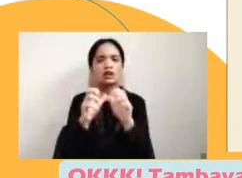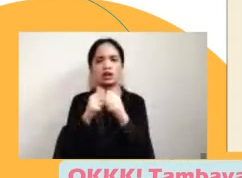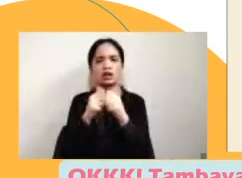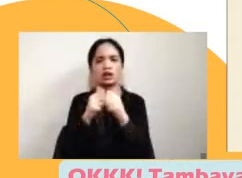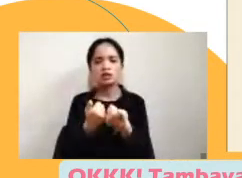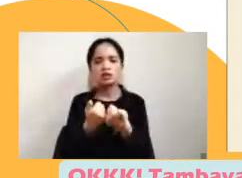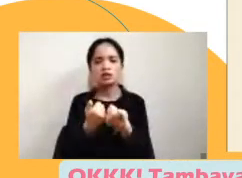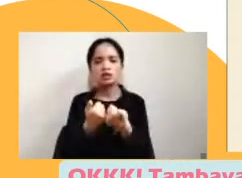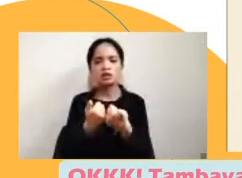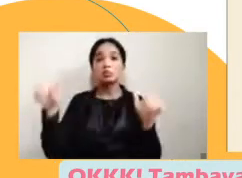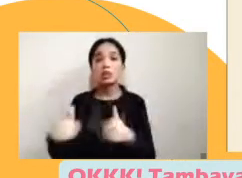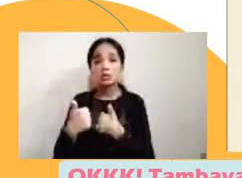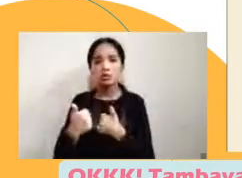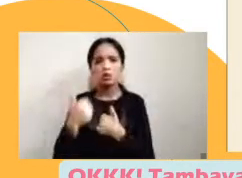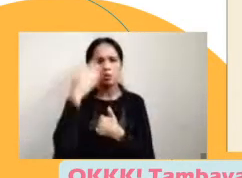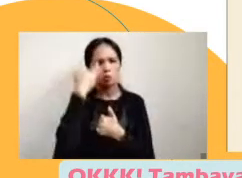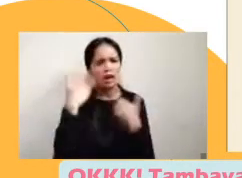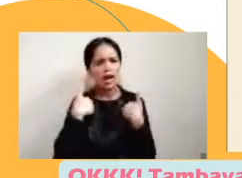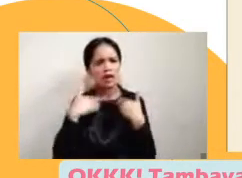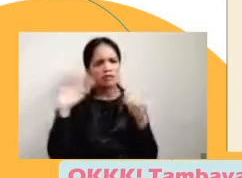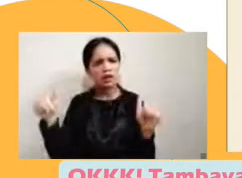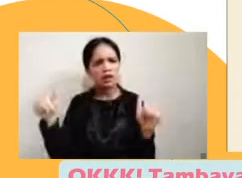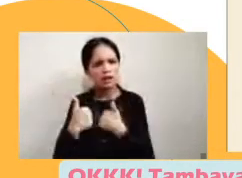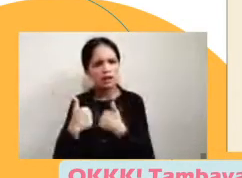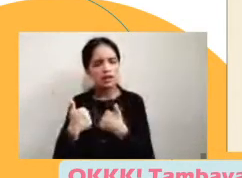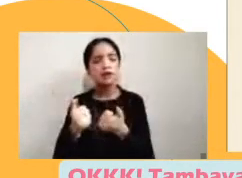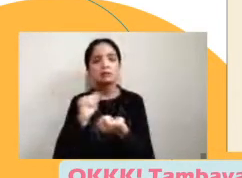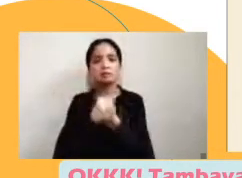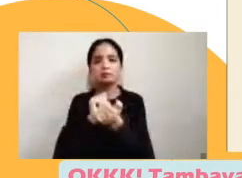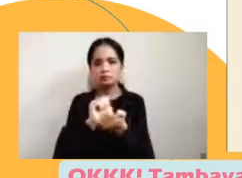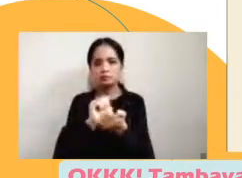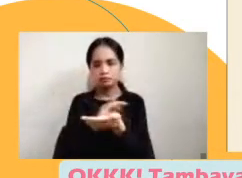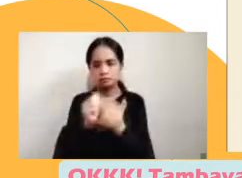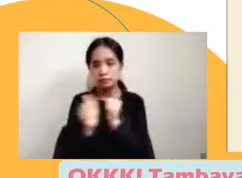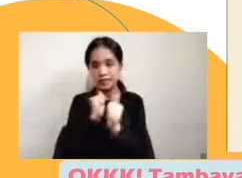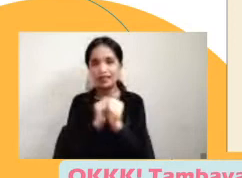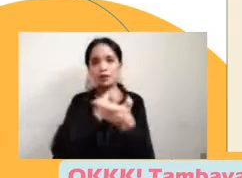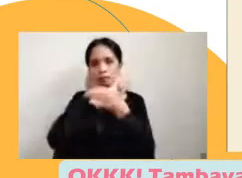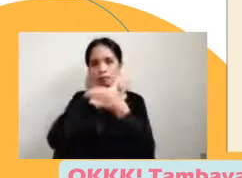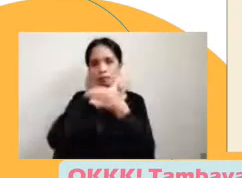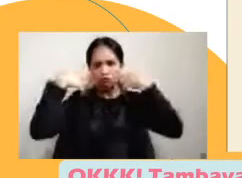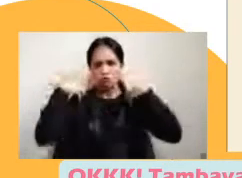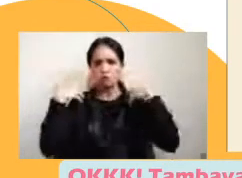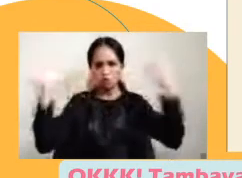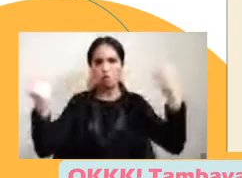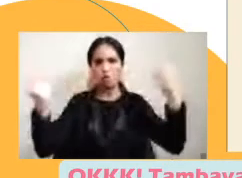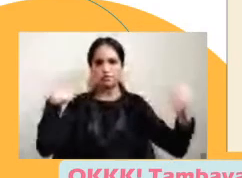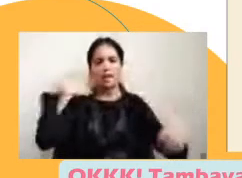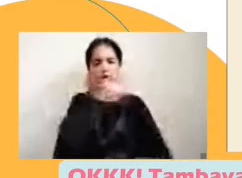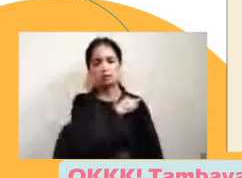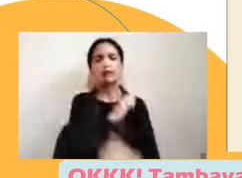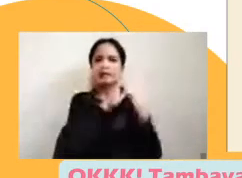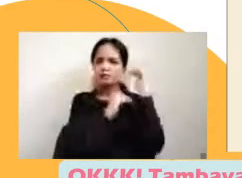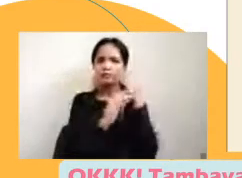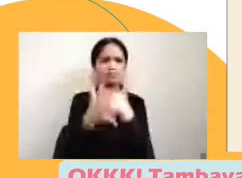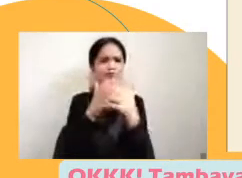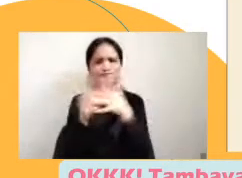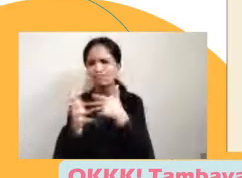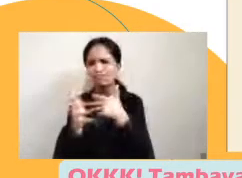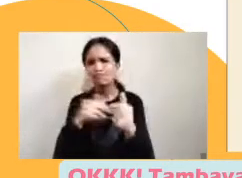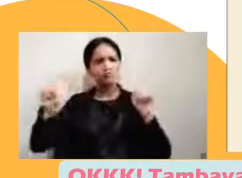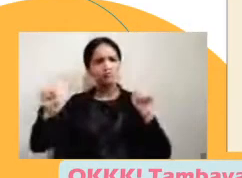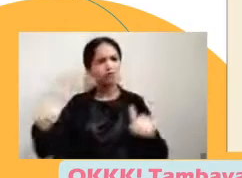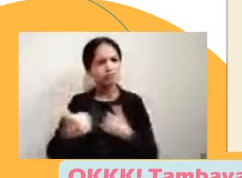mga pagsubok ay nandyan para tayo ay pagtibayin. Okay? Sana din mga katambayers, sa gitna ng